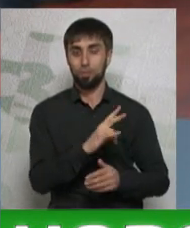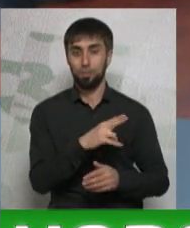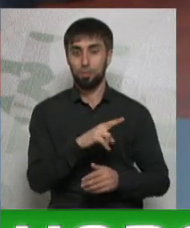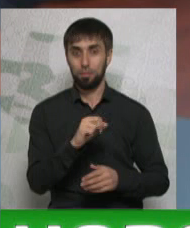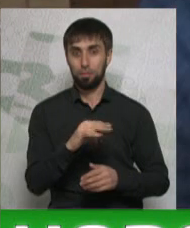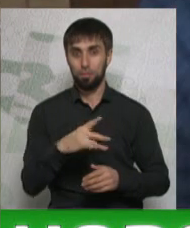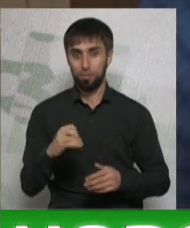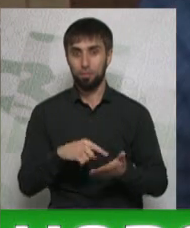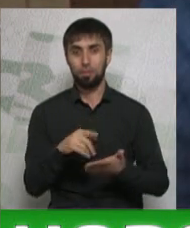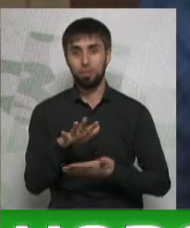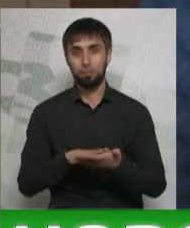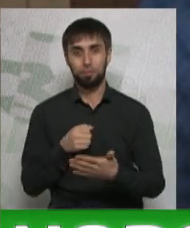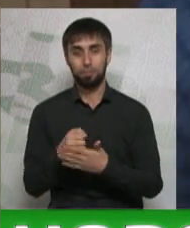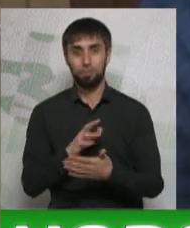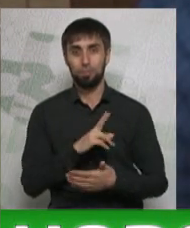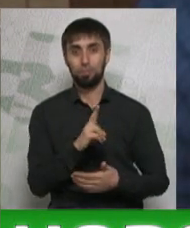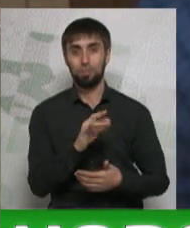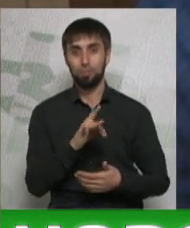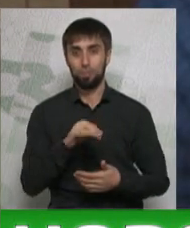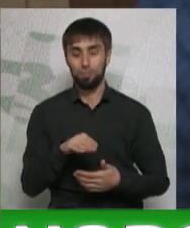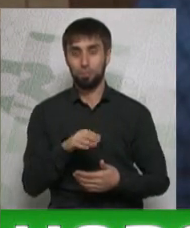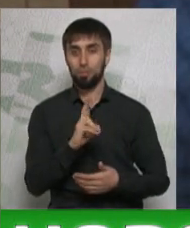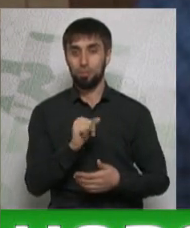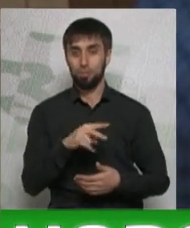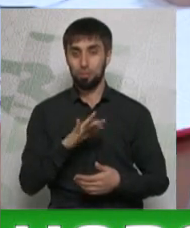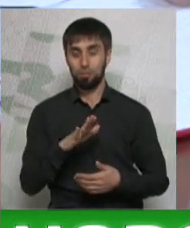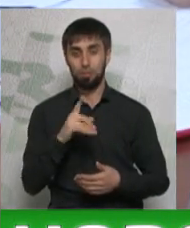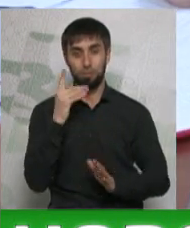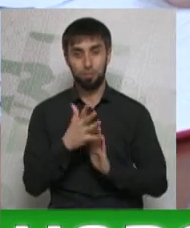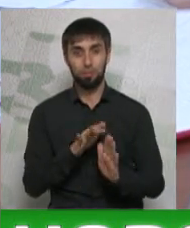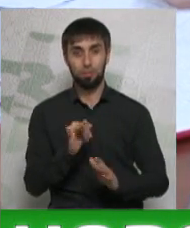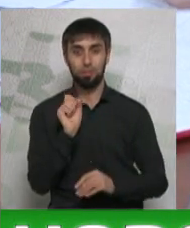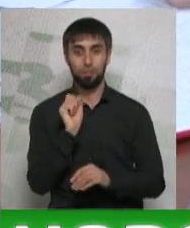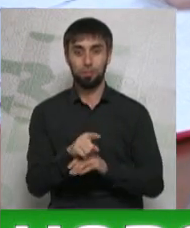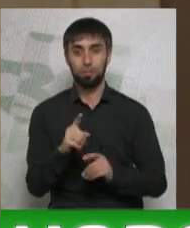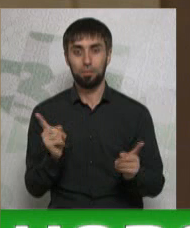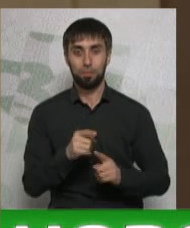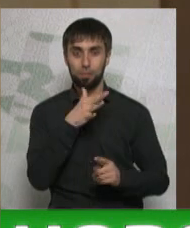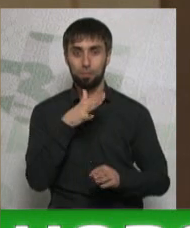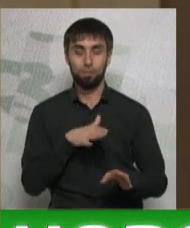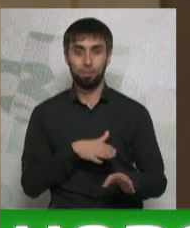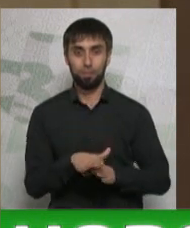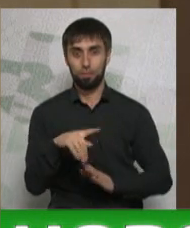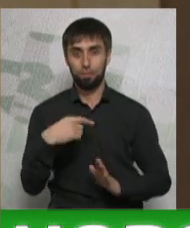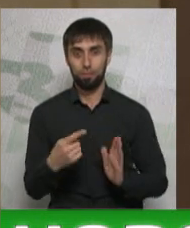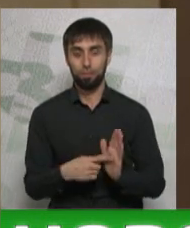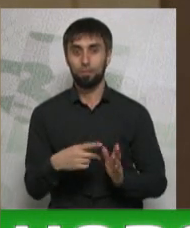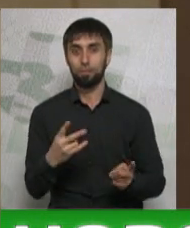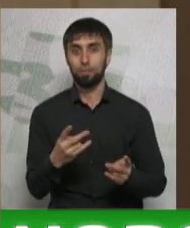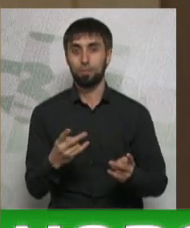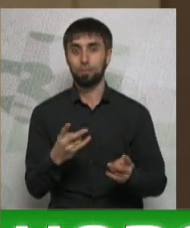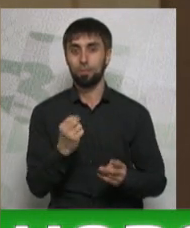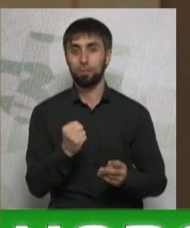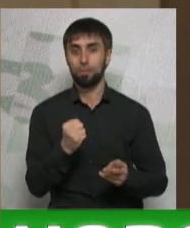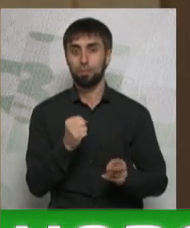сельского поселения, в котором он проживает. Махмуд Али Калиматов поручил решить вопрос в кратчайшие сроки. Надо на контроль взять этот